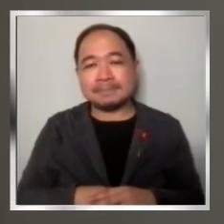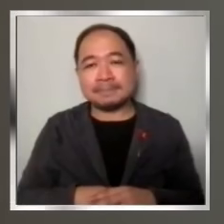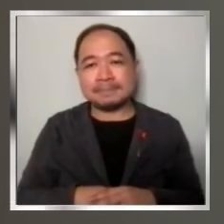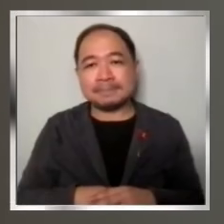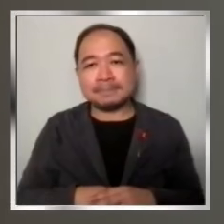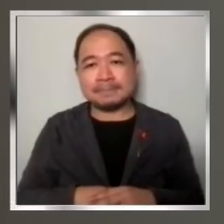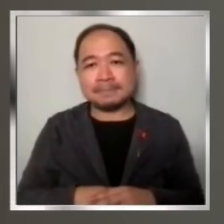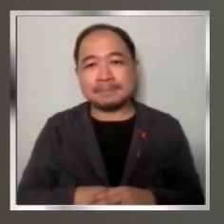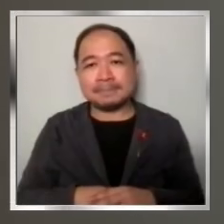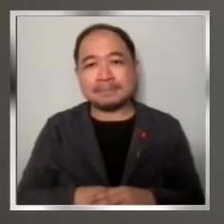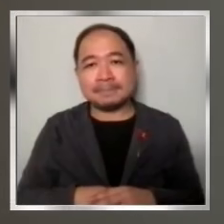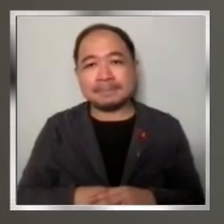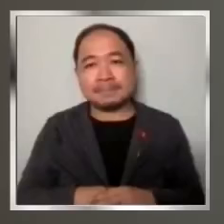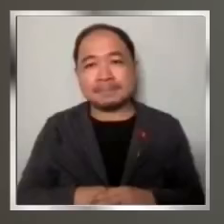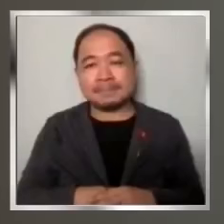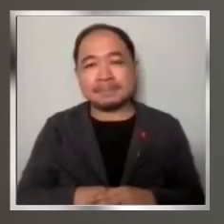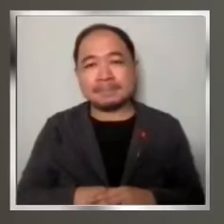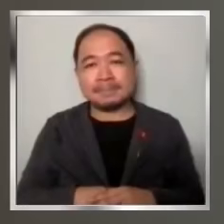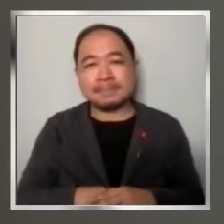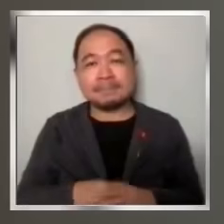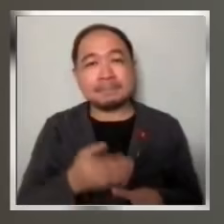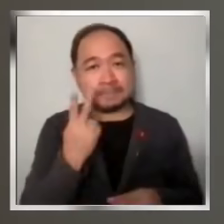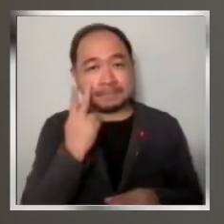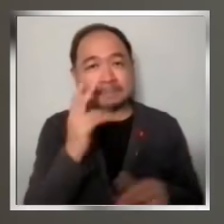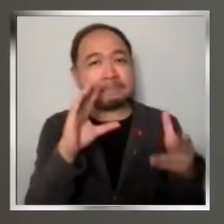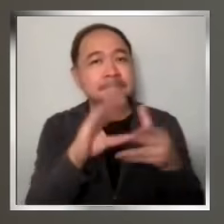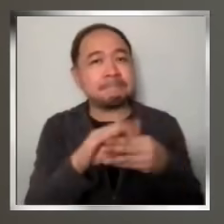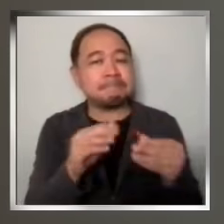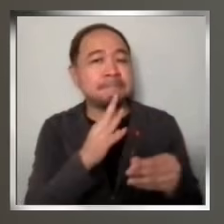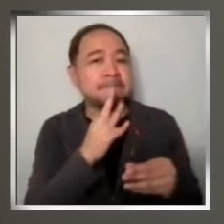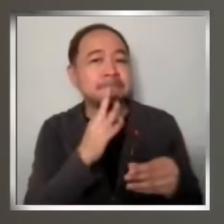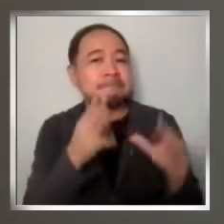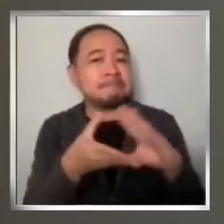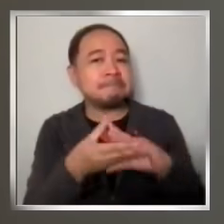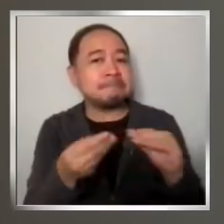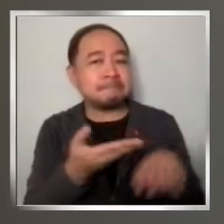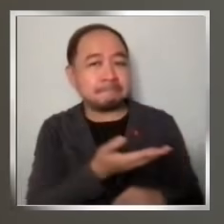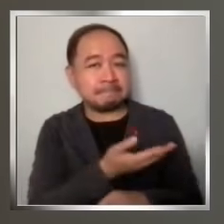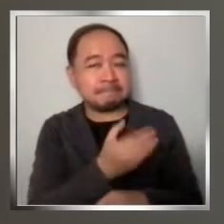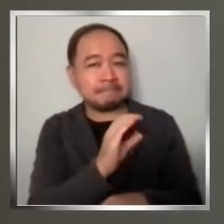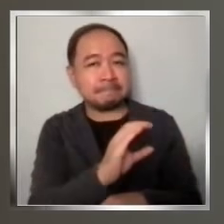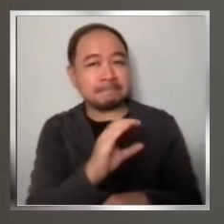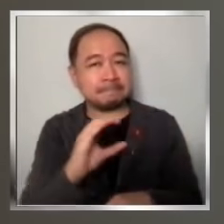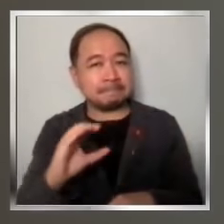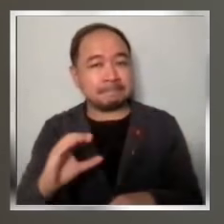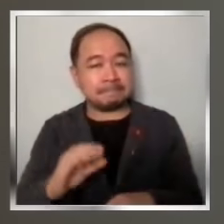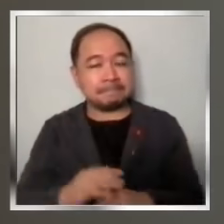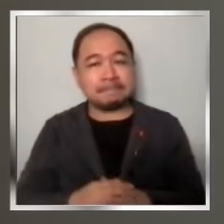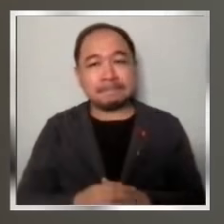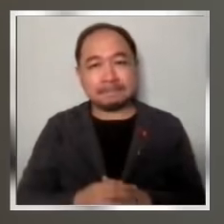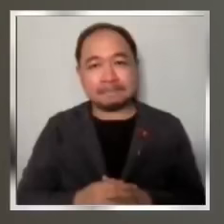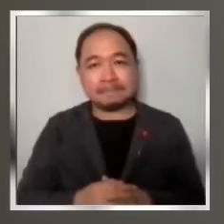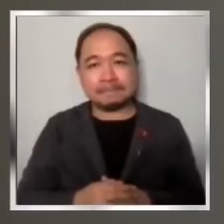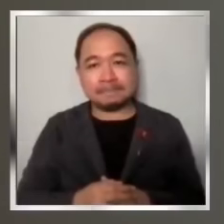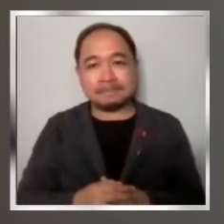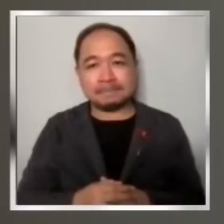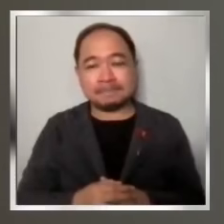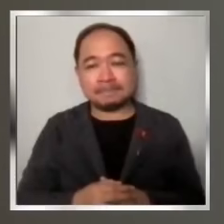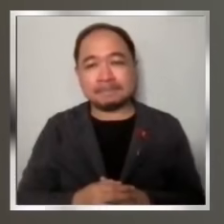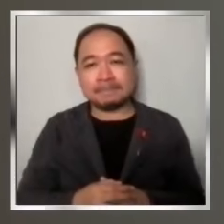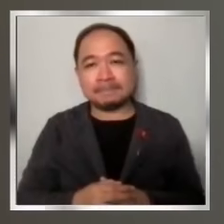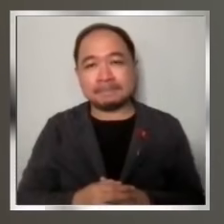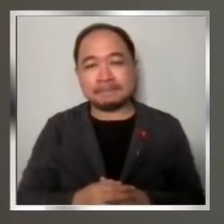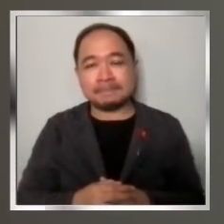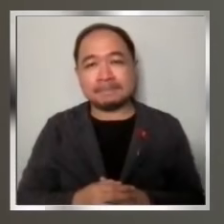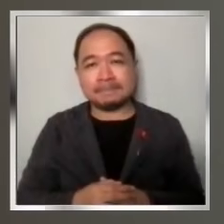kay gusto gadyod nila nga kuhaon na makasex na og laki. Unja dito nga ta min hila ko unja kaingon kog